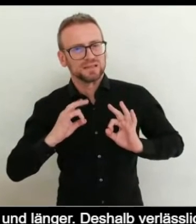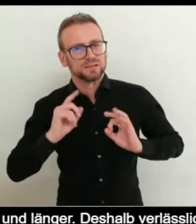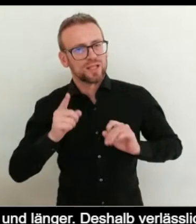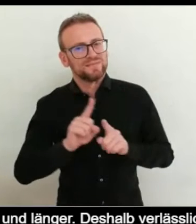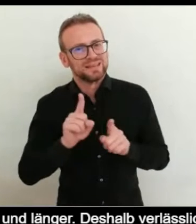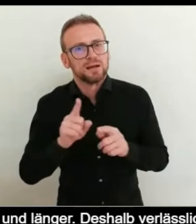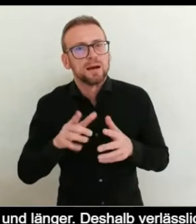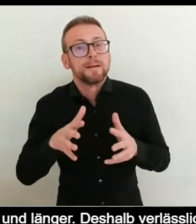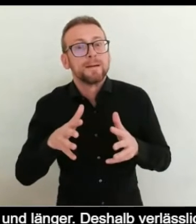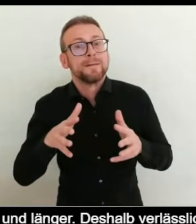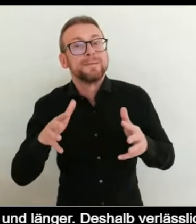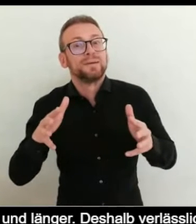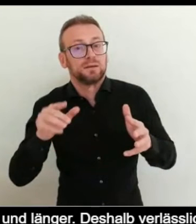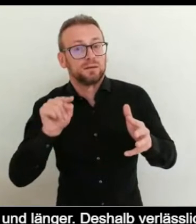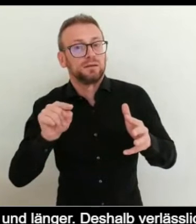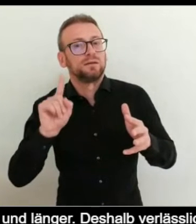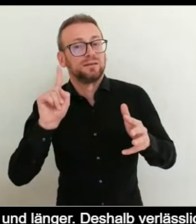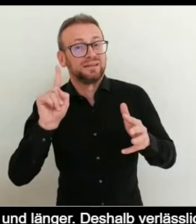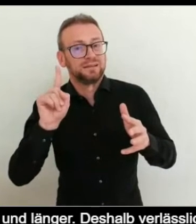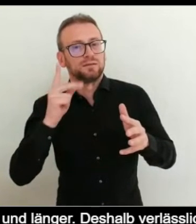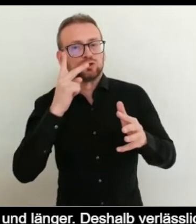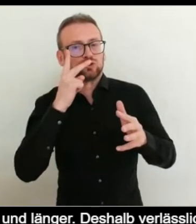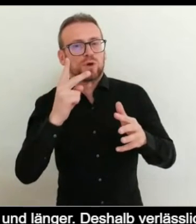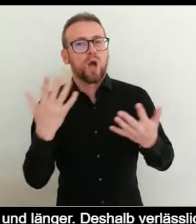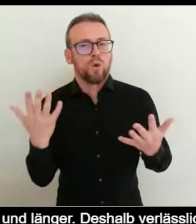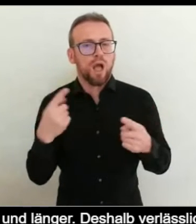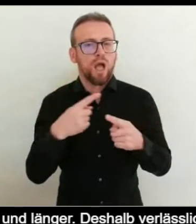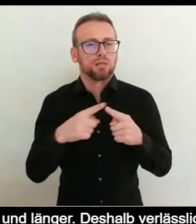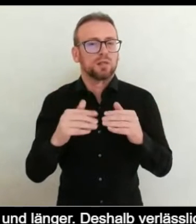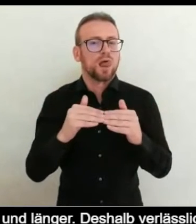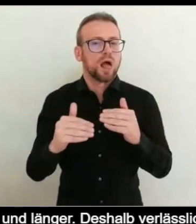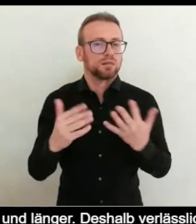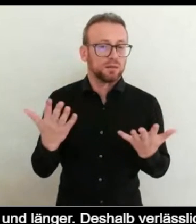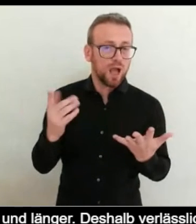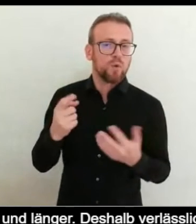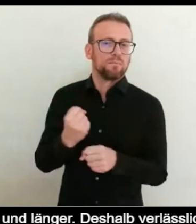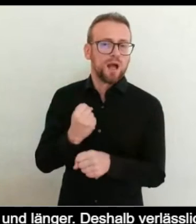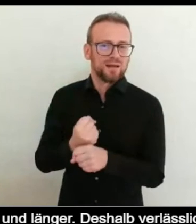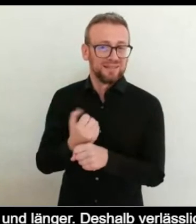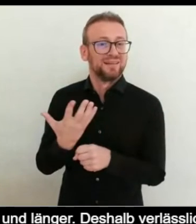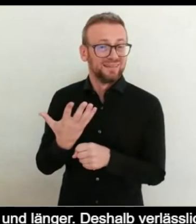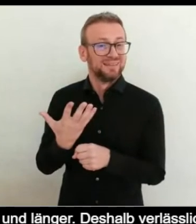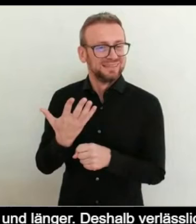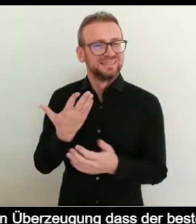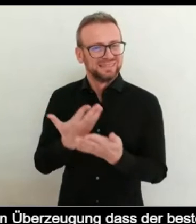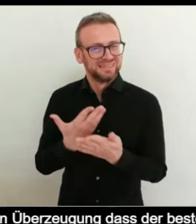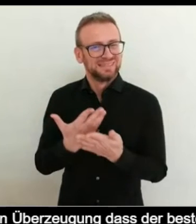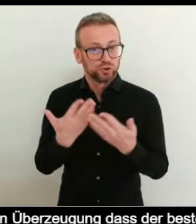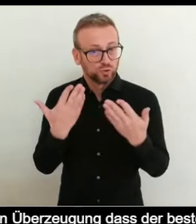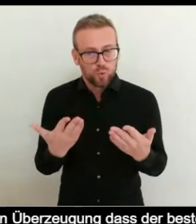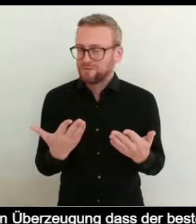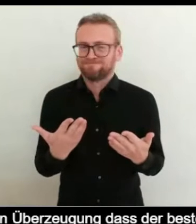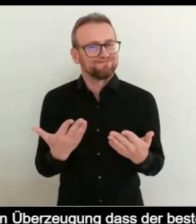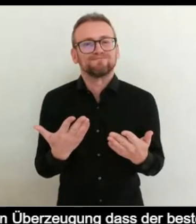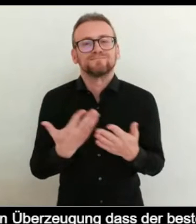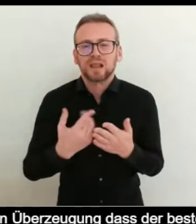hoch sind. Da sieht man, wie das in eine Zwickmühle geraten ist. Das Thema Investitionen wird geschoben wegen hoher Preise. Das